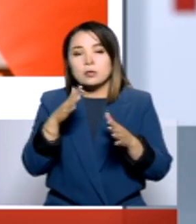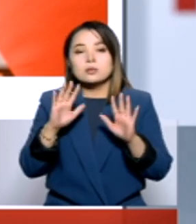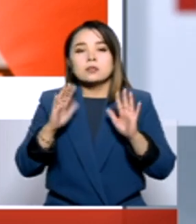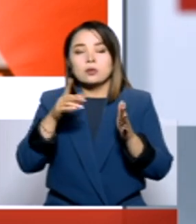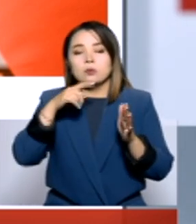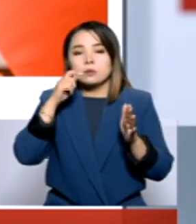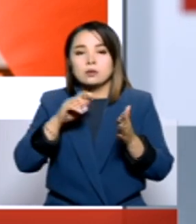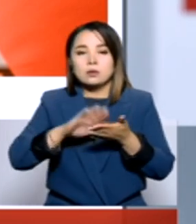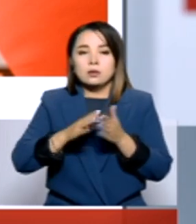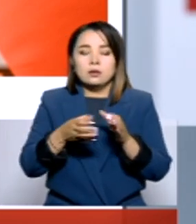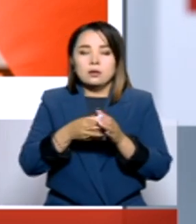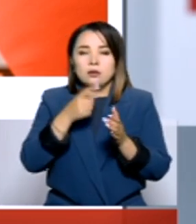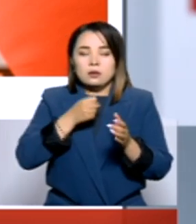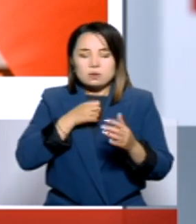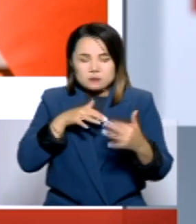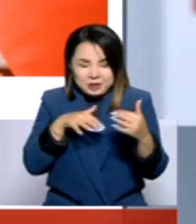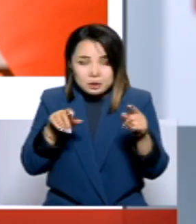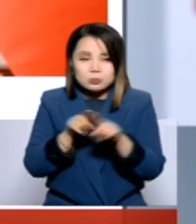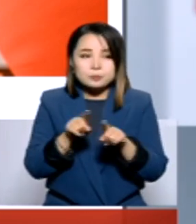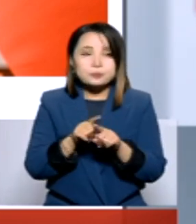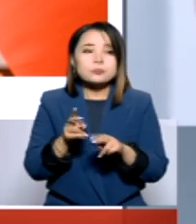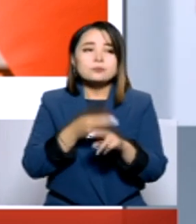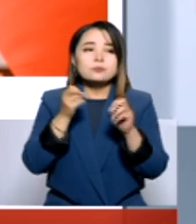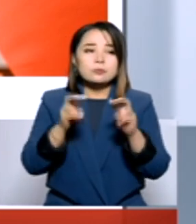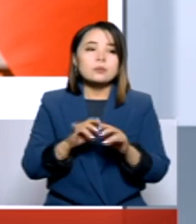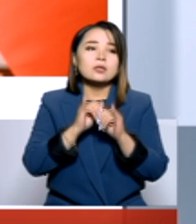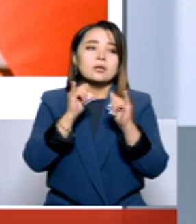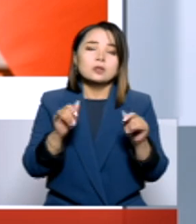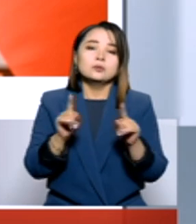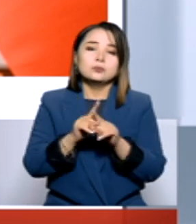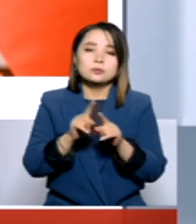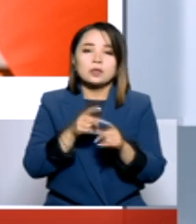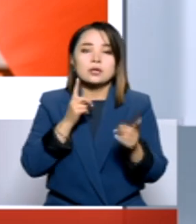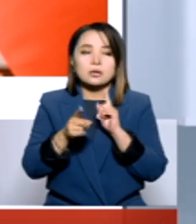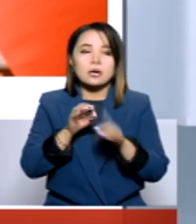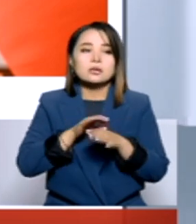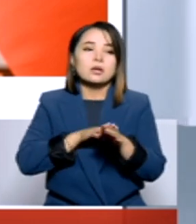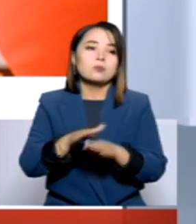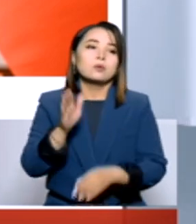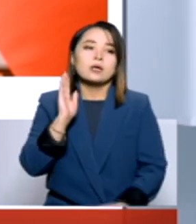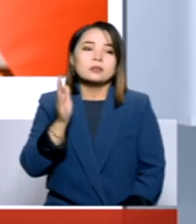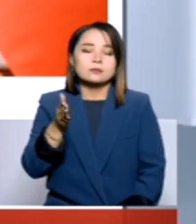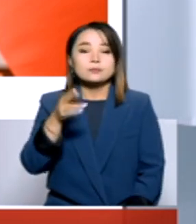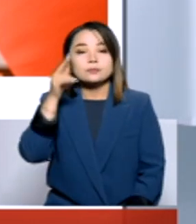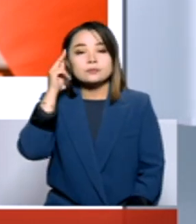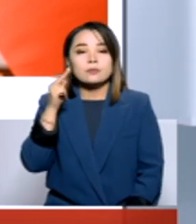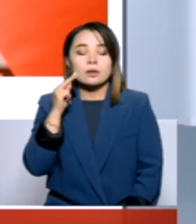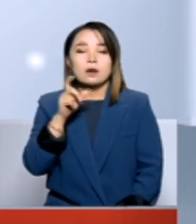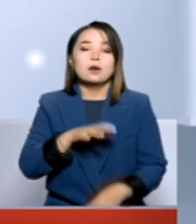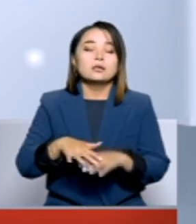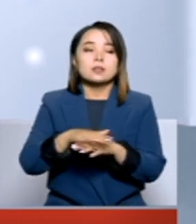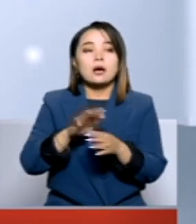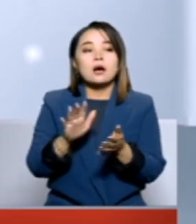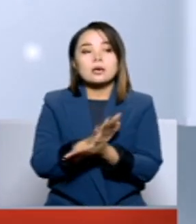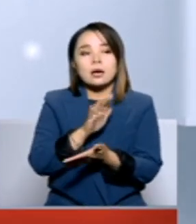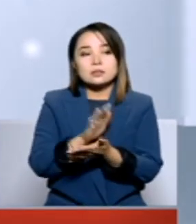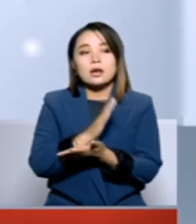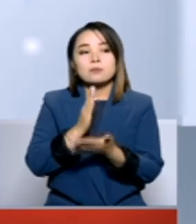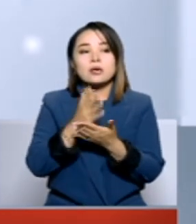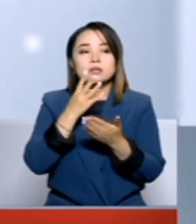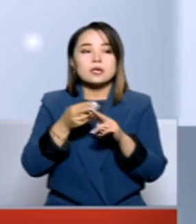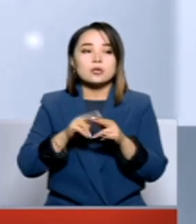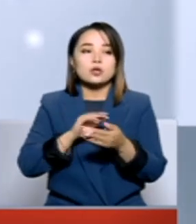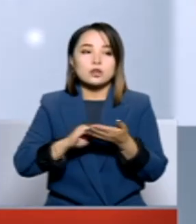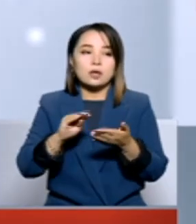жағдай, Украинадағы әскери қақтығыстар және қауіпсіздікті нығайту мәселелері талқыланады. Қытайдың халық газеті болса, бұл сапар